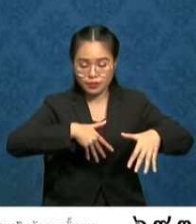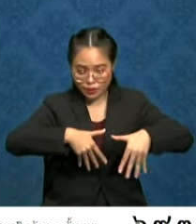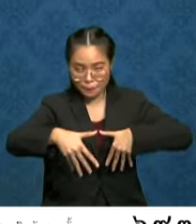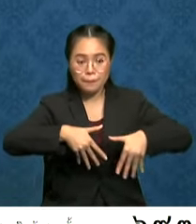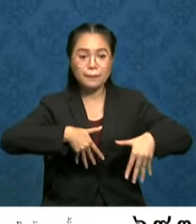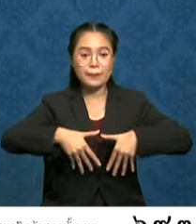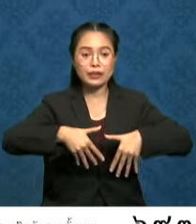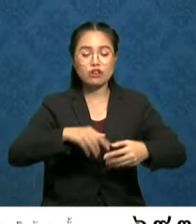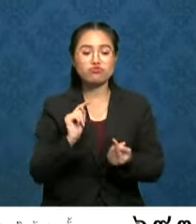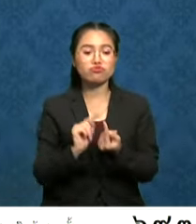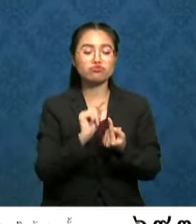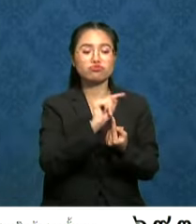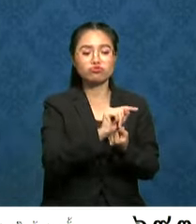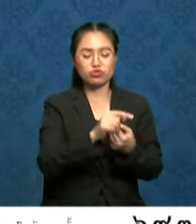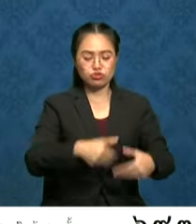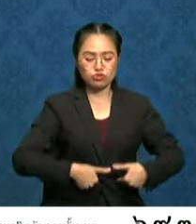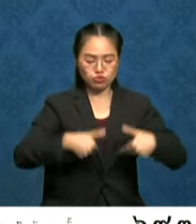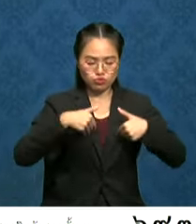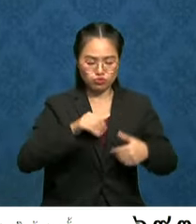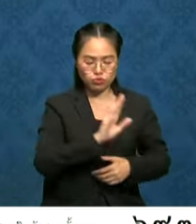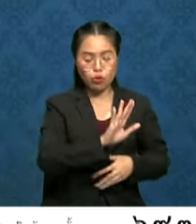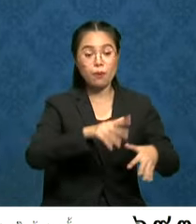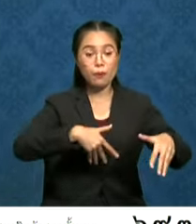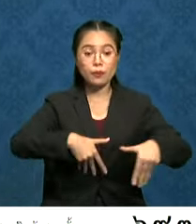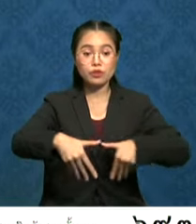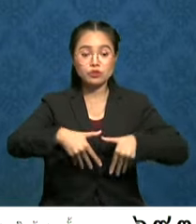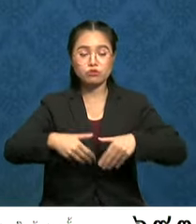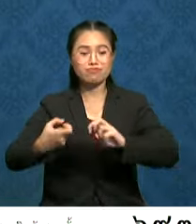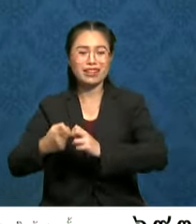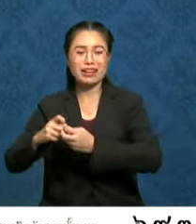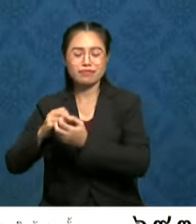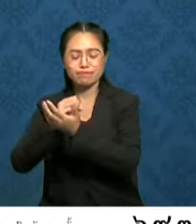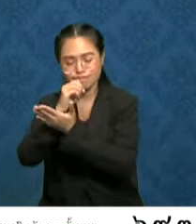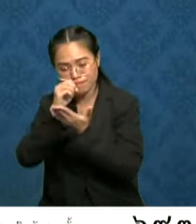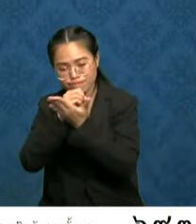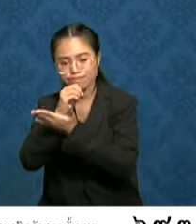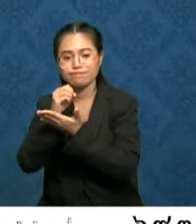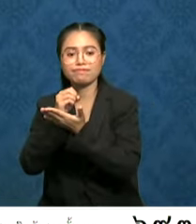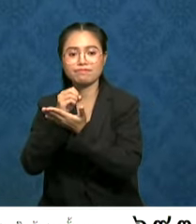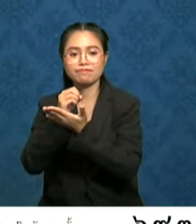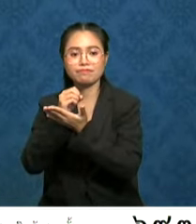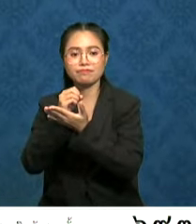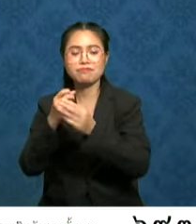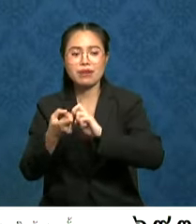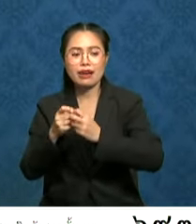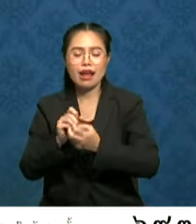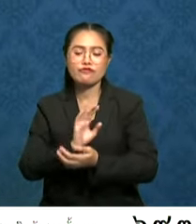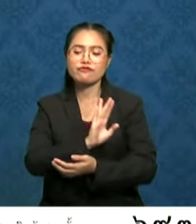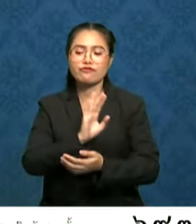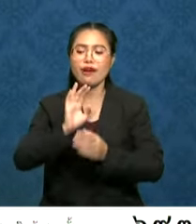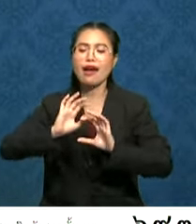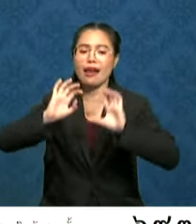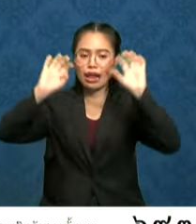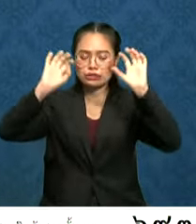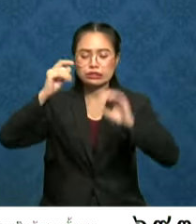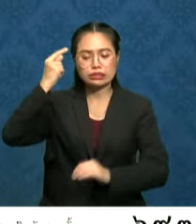ในชีวิตของพ่อแม่พี่น้องประชาชนต่างๆไม่ว่าจะเป็นปัญหาด้านยาเสพติดครับที่เป็นหนึ่งในปัญหาที่รัฐบาลทำท่า